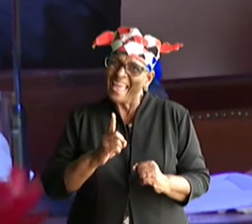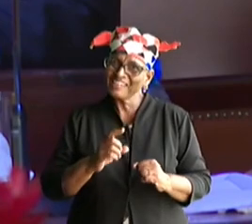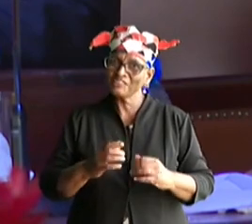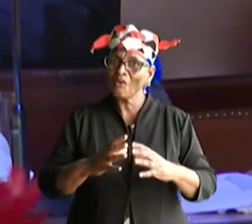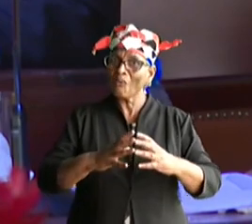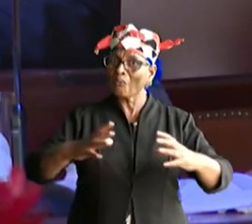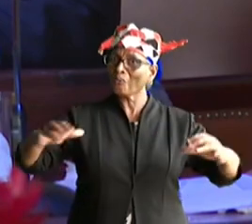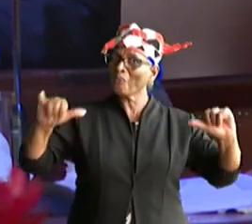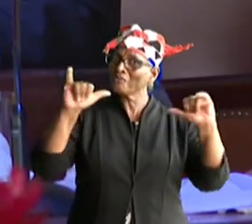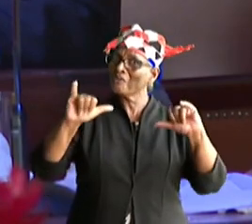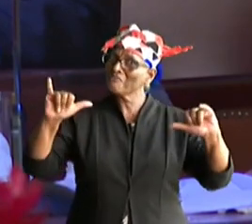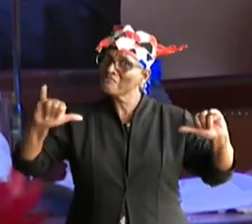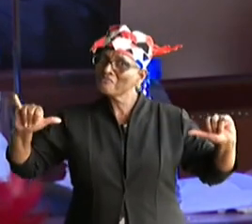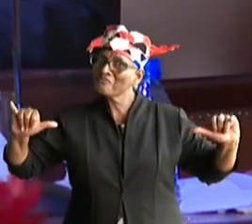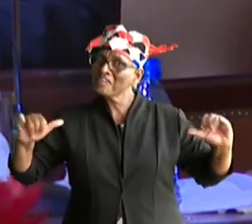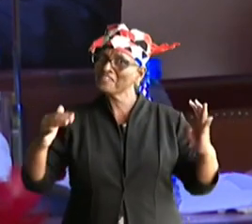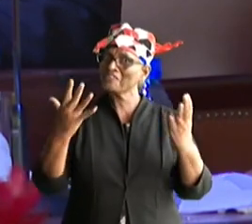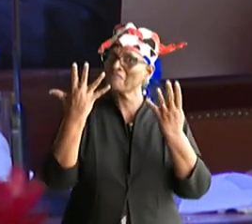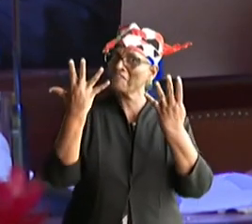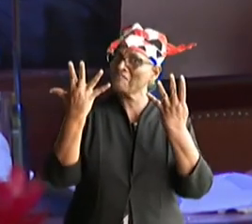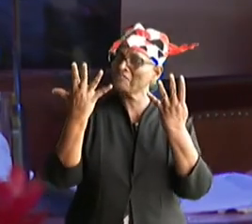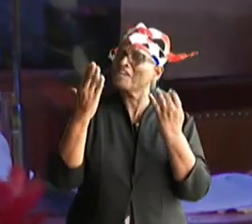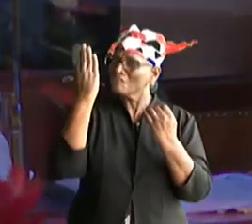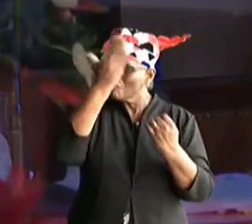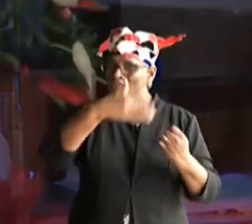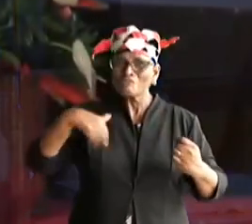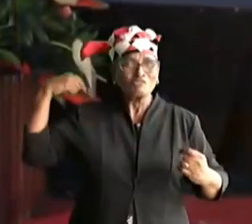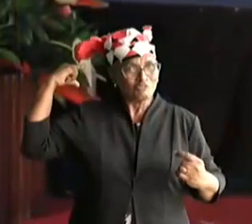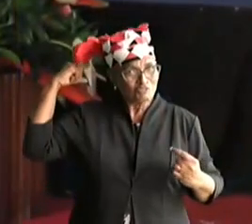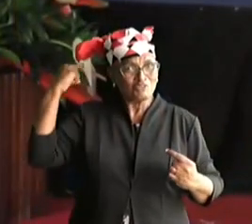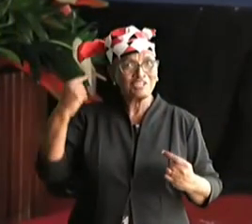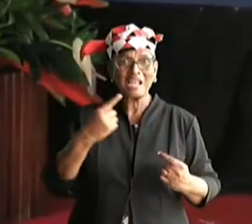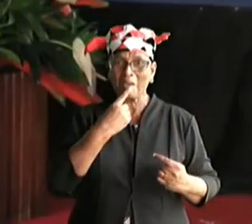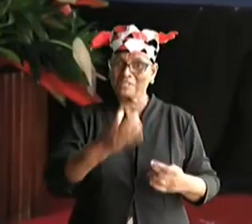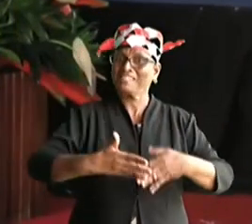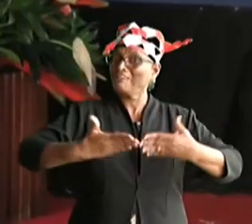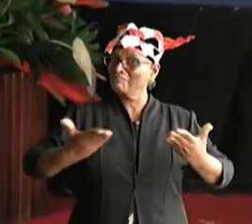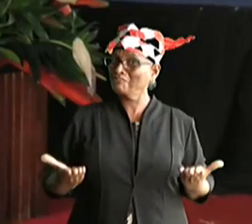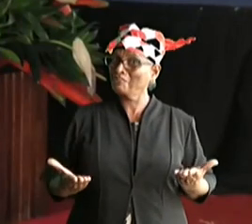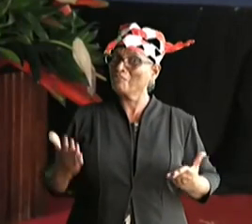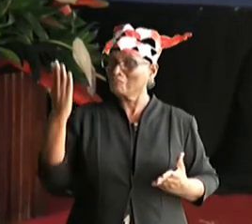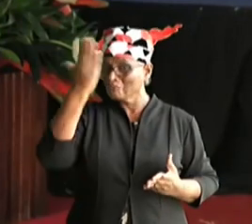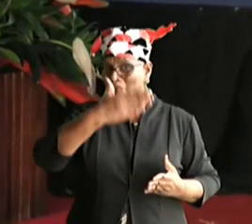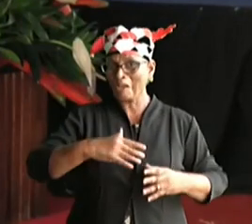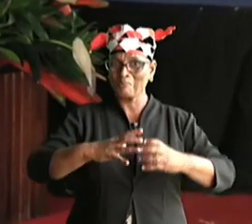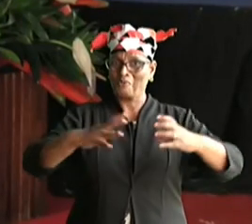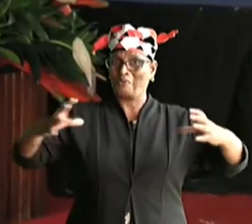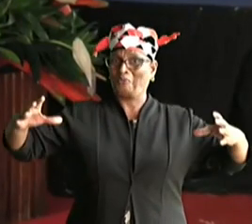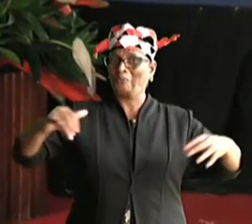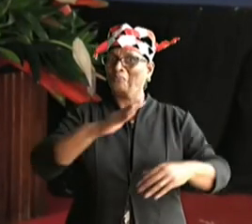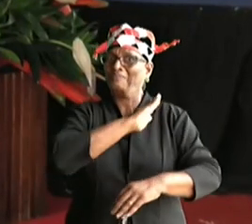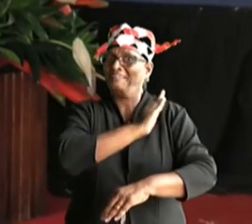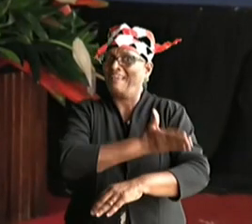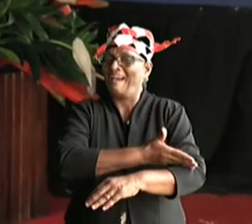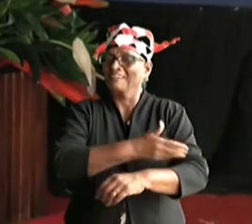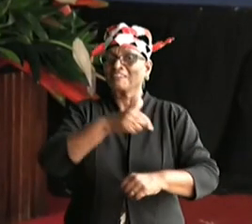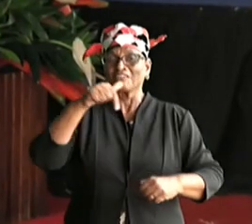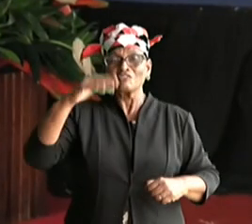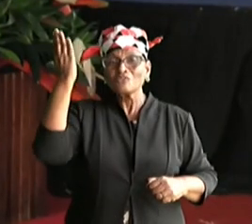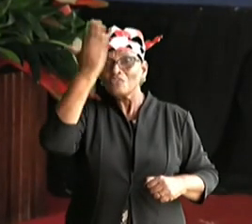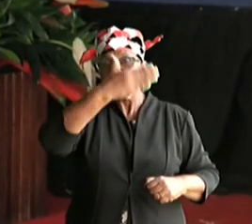bigiari, zoals we dat op zijn Surinaam zeggen, Sranan tap bigiari. Sranang tide